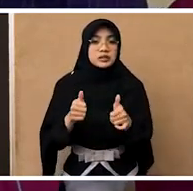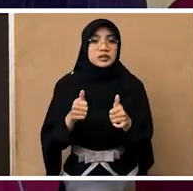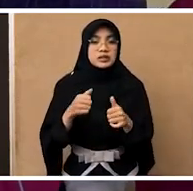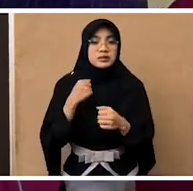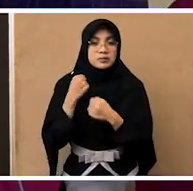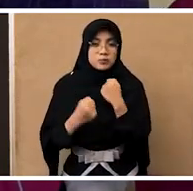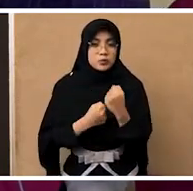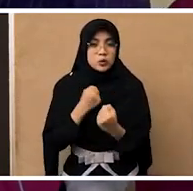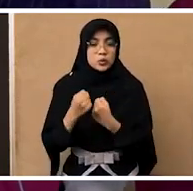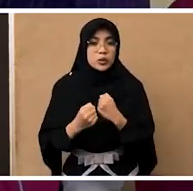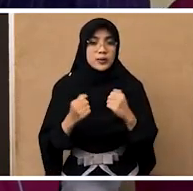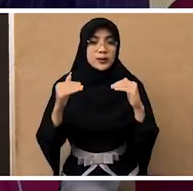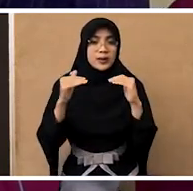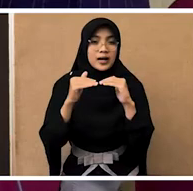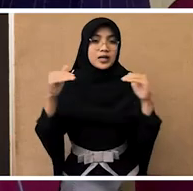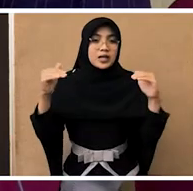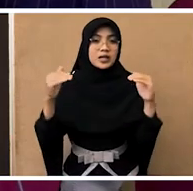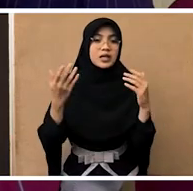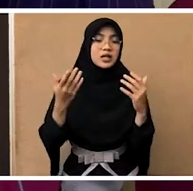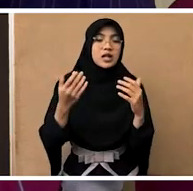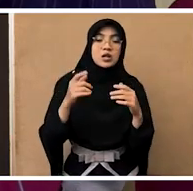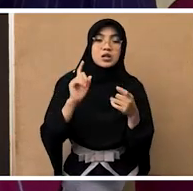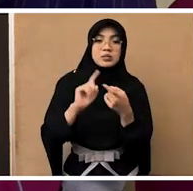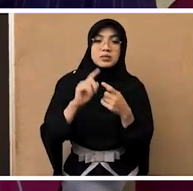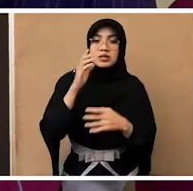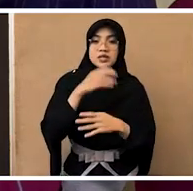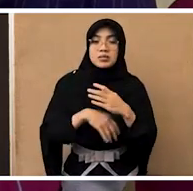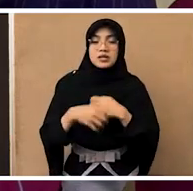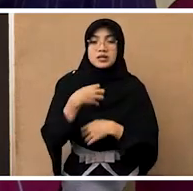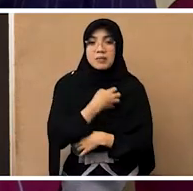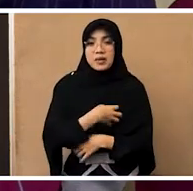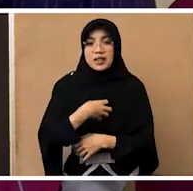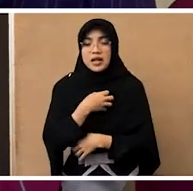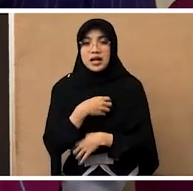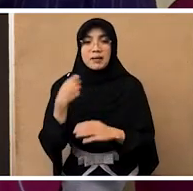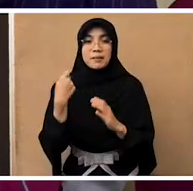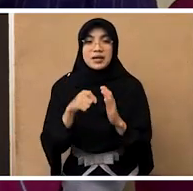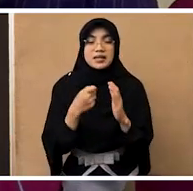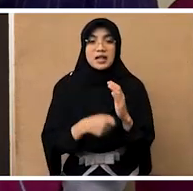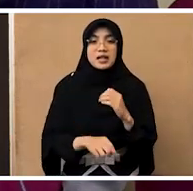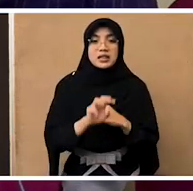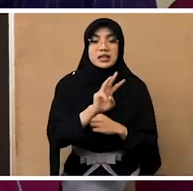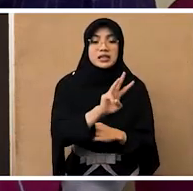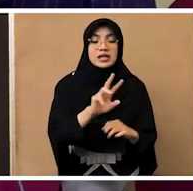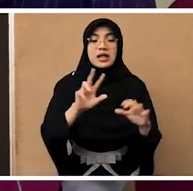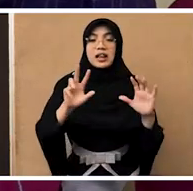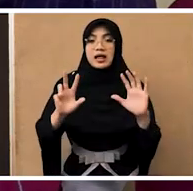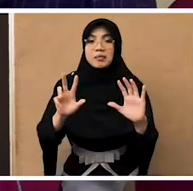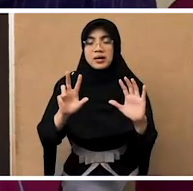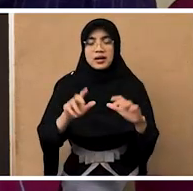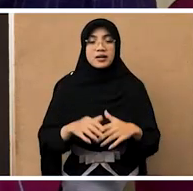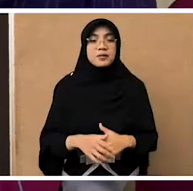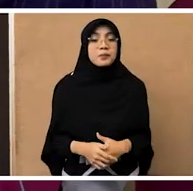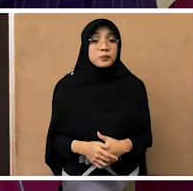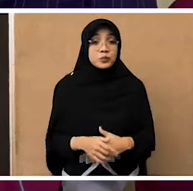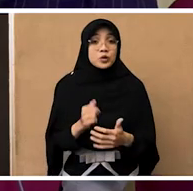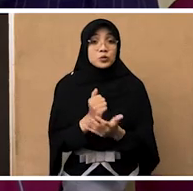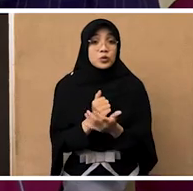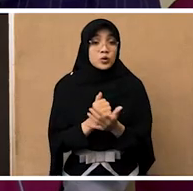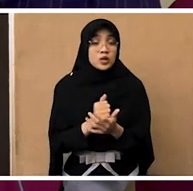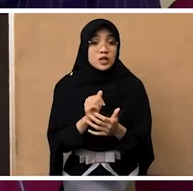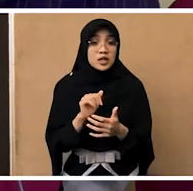memperjuangkan keadilan bagi teman-teman disabilitas mental dengan adanya pasal 38 ini ya Yang